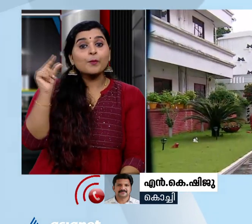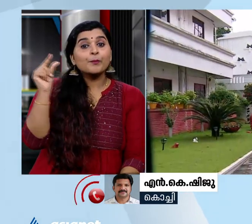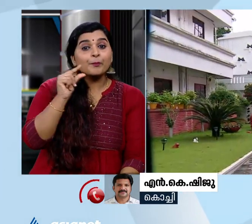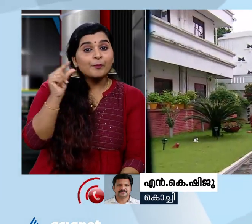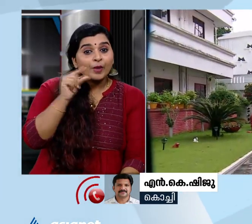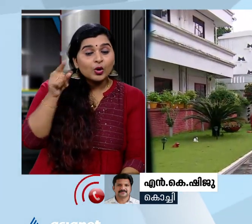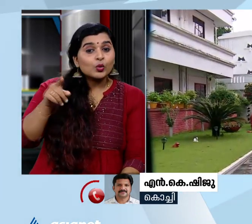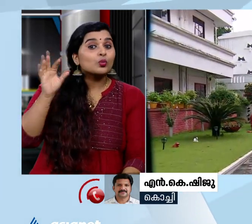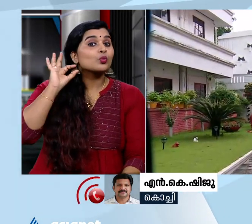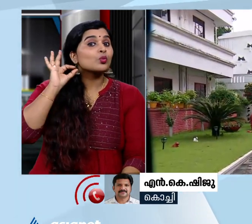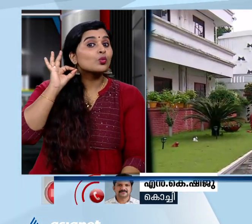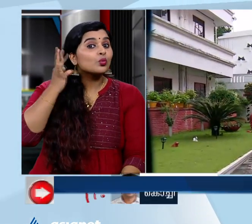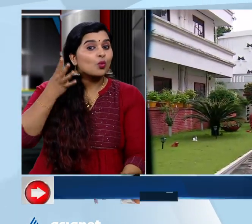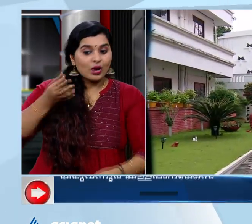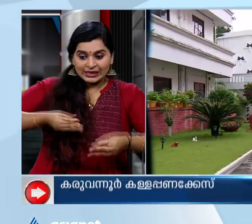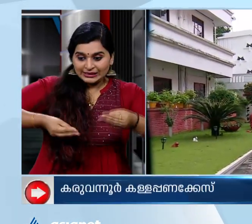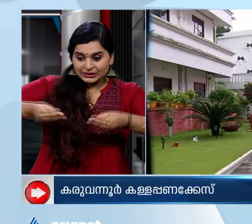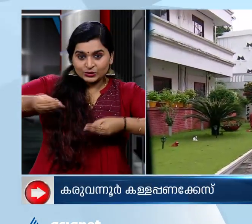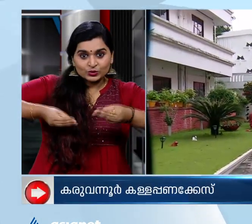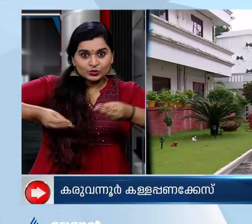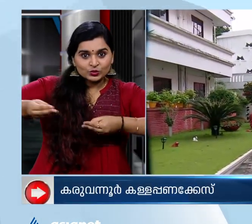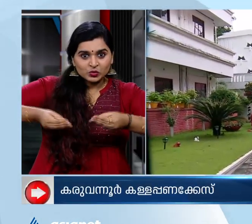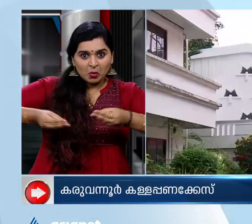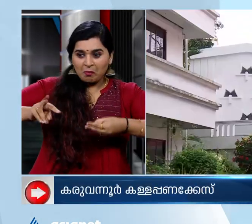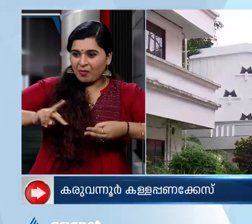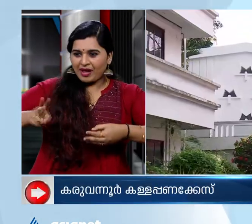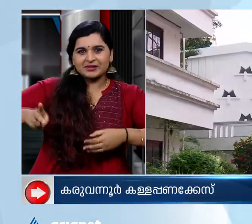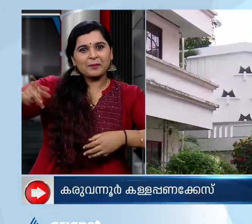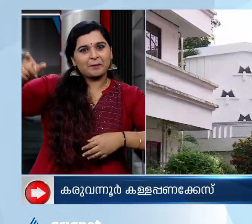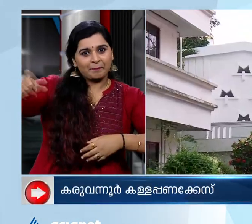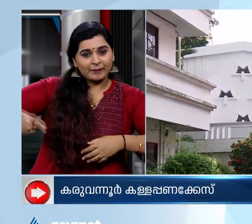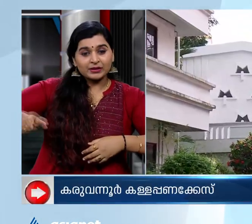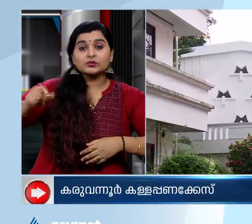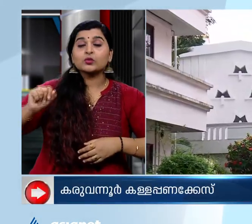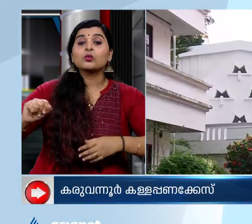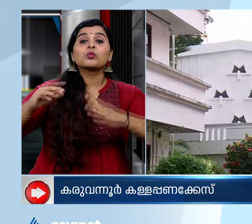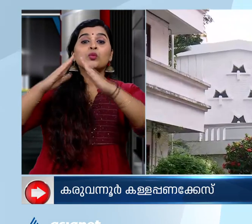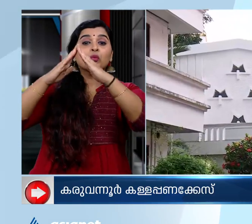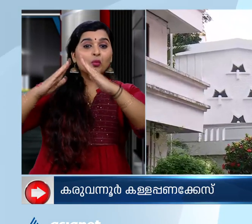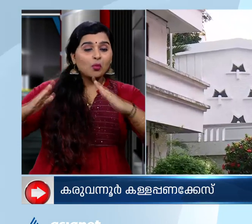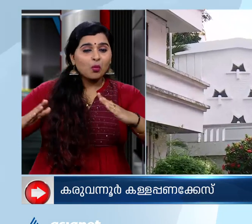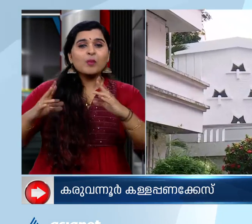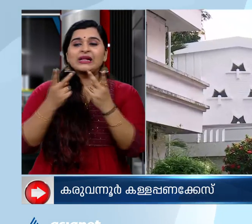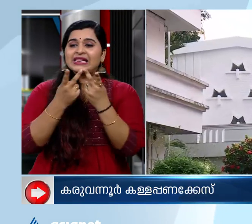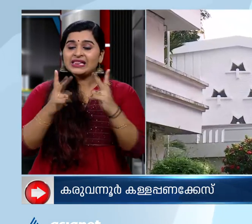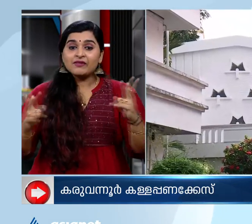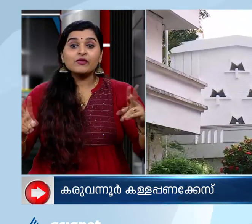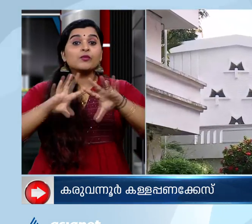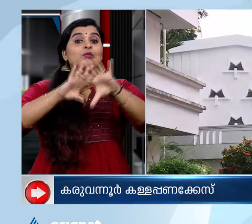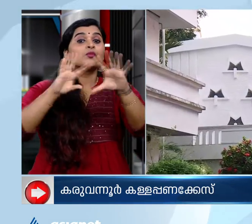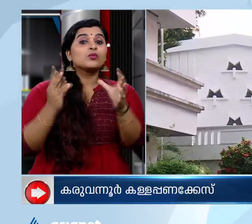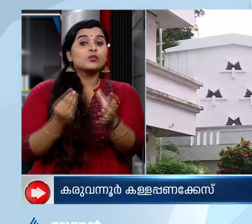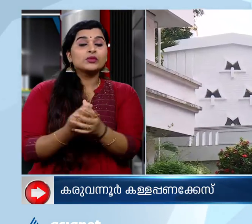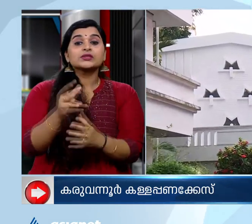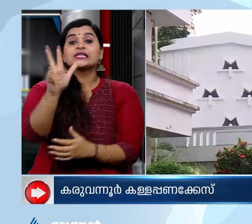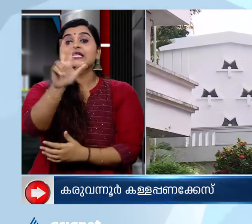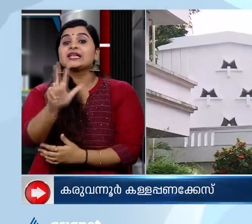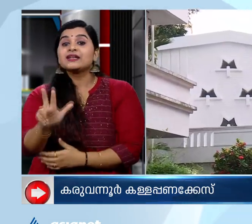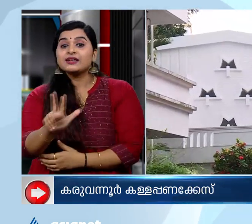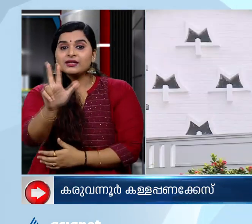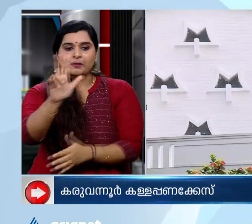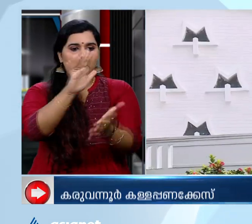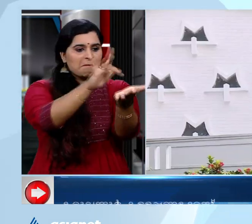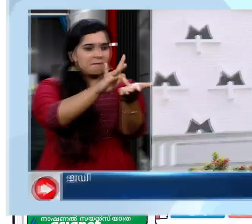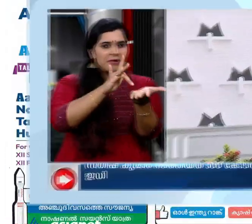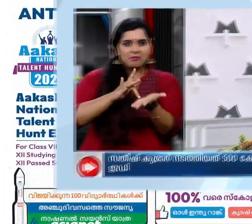ഉടമ, അദ്ദേഹത്തിന്റെ ജ്വല്ലറി, ഒപ്പം തന്നെ മറ്റ് വിവിധ സ്ഥലങ്ങൾ, 2 ബാങ്ക്, കരുവന്നൂരിലെ ബാങ്കുമായി ബന്ധപ്പെട്ടതിന് പുറമെ അയ്യന്തോൾ